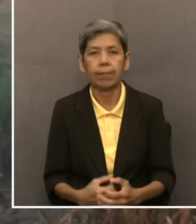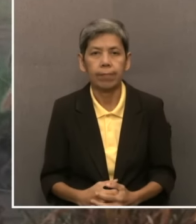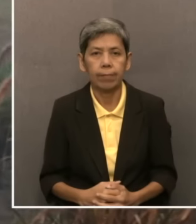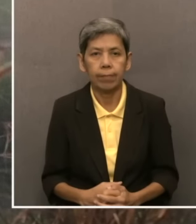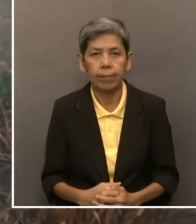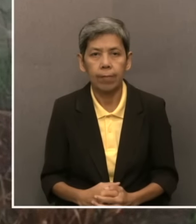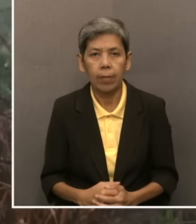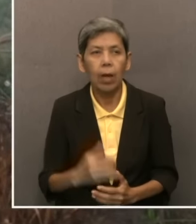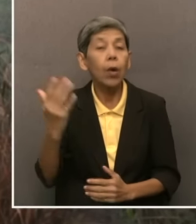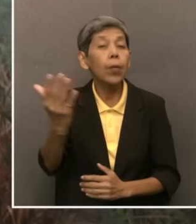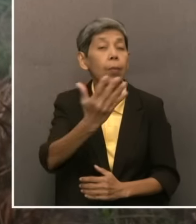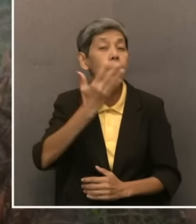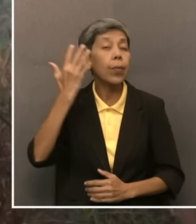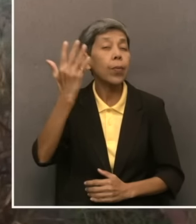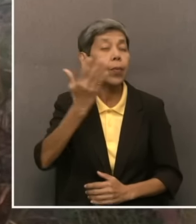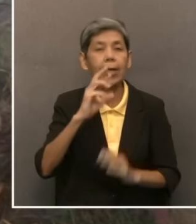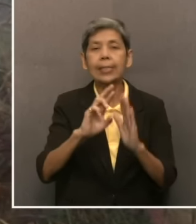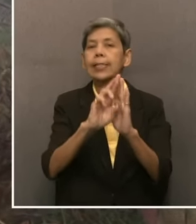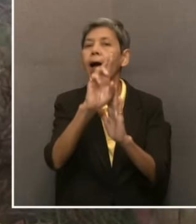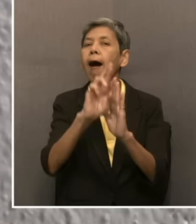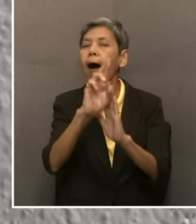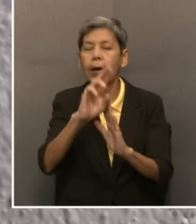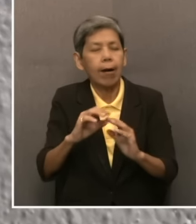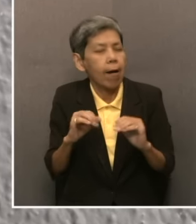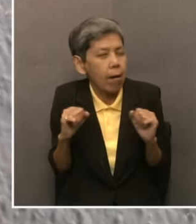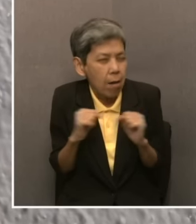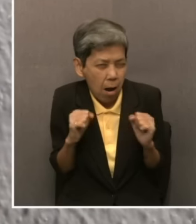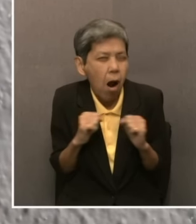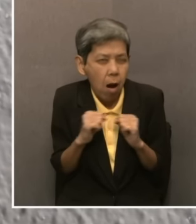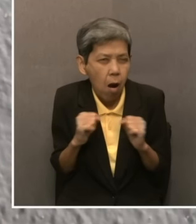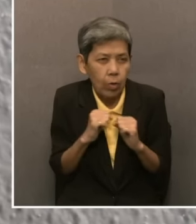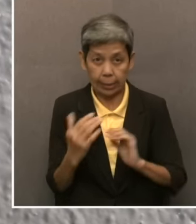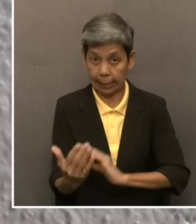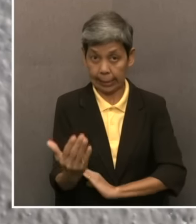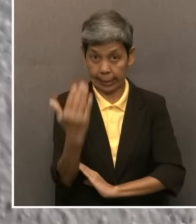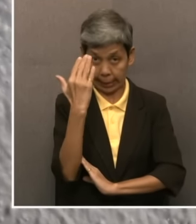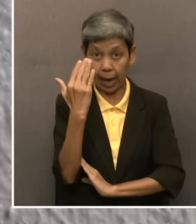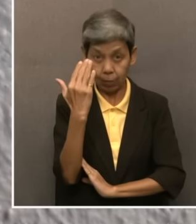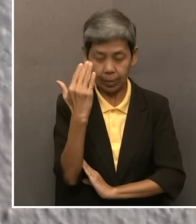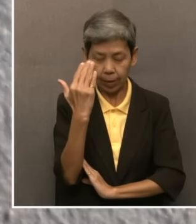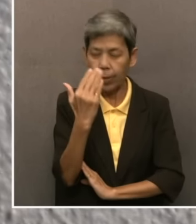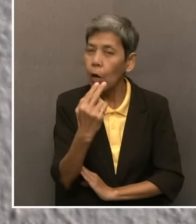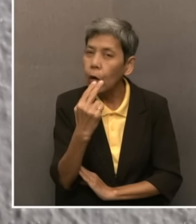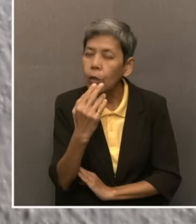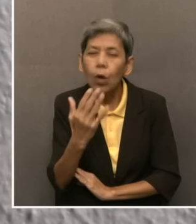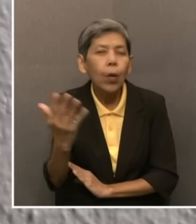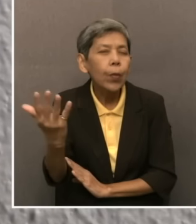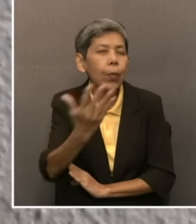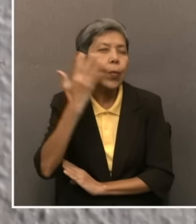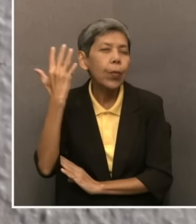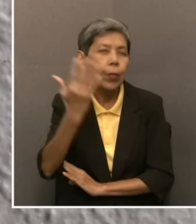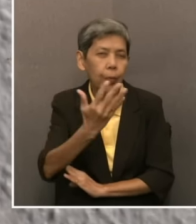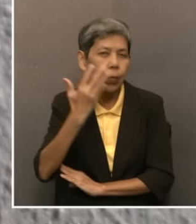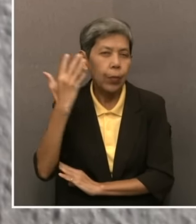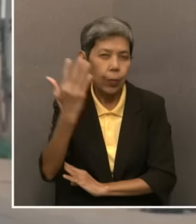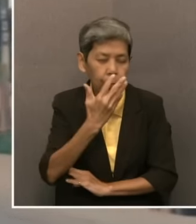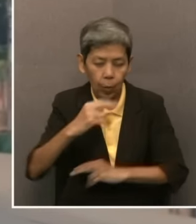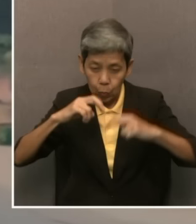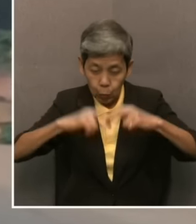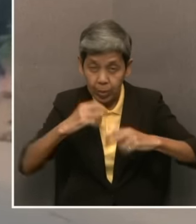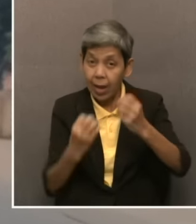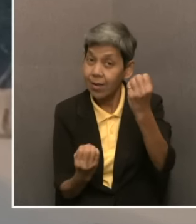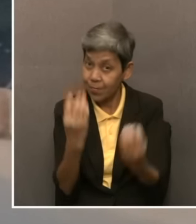สภาพอากาศในพื้นที่จังหวัดเชียงรายค่ะหนาวเย็นต่อเนื่องเช้านี้ที่สถานีตรวจวัดคุณภาพอากาศสถานีวิจัยพืชสว